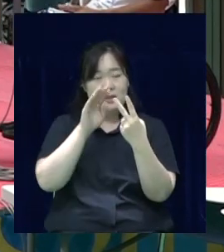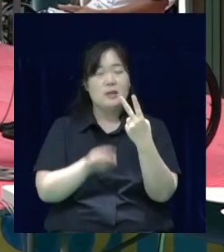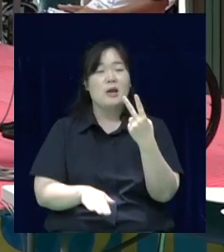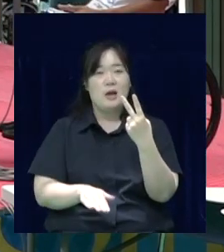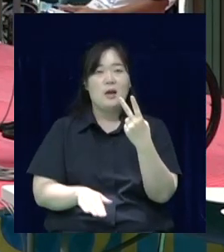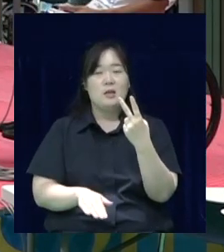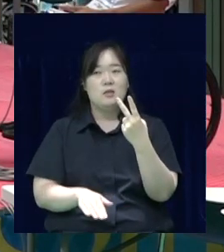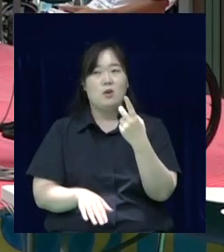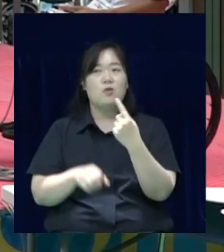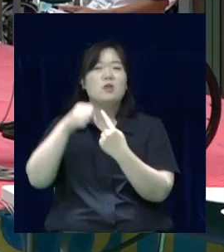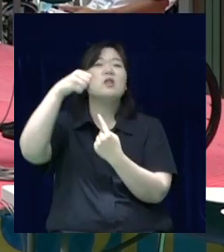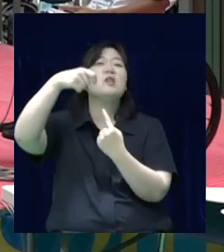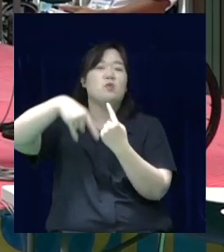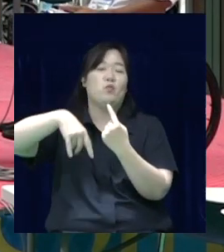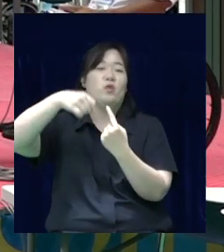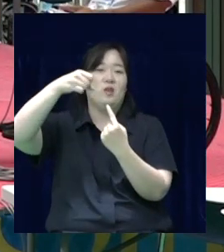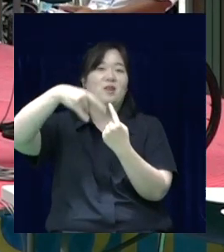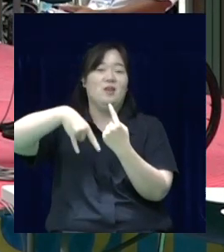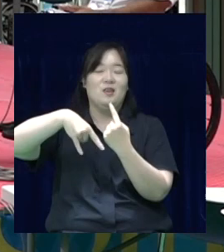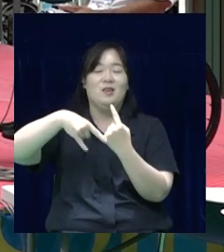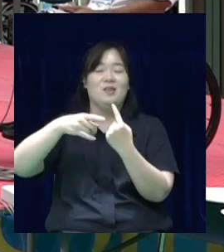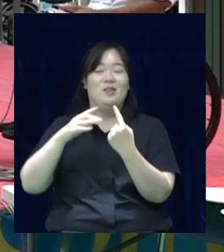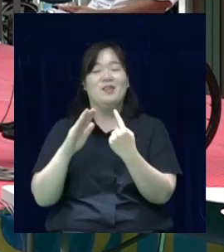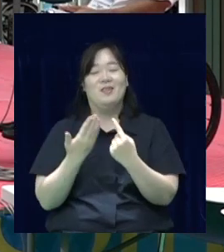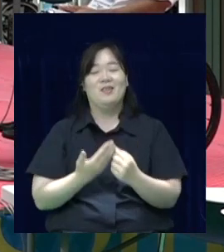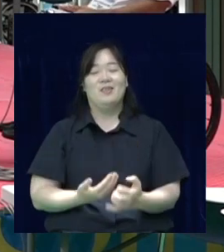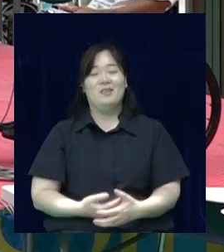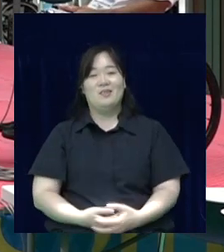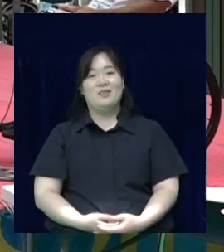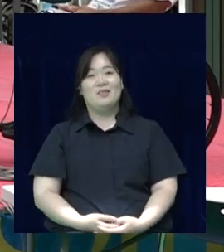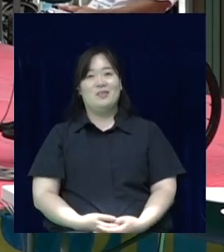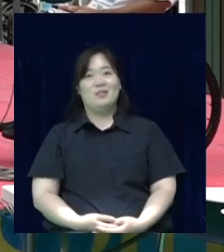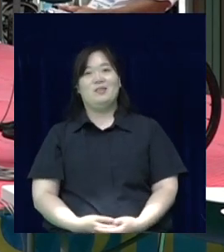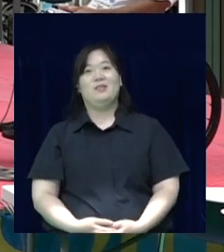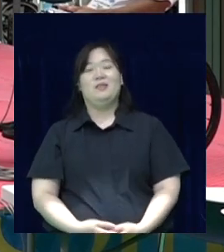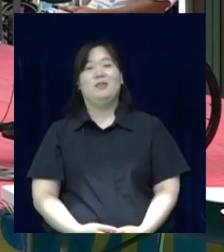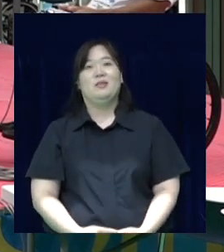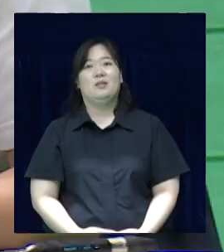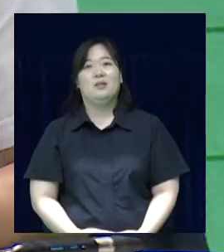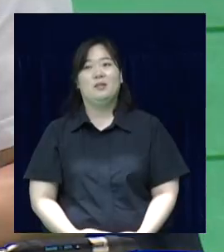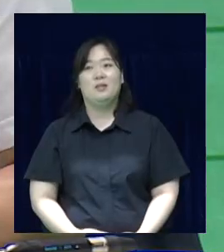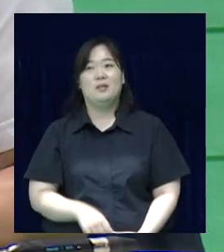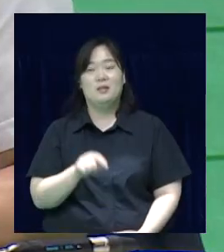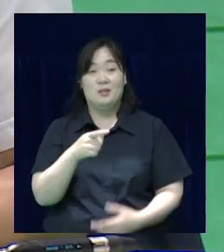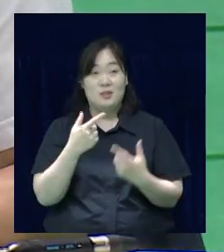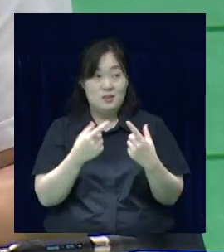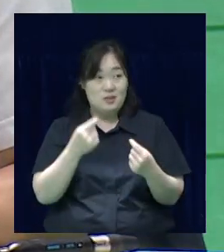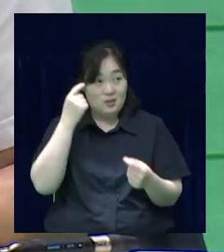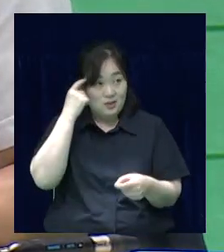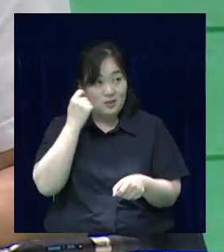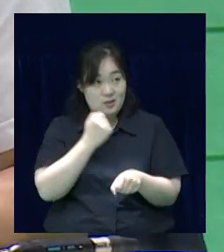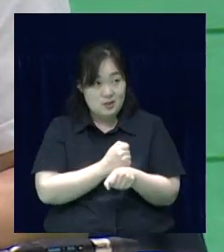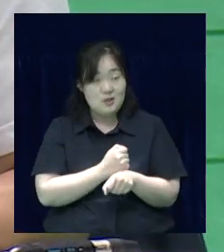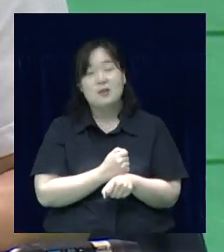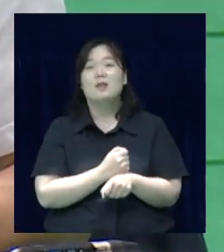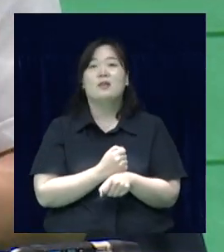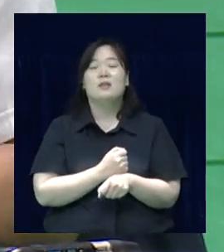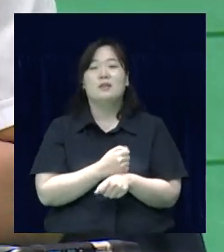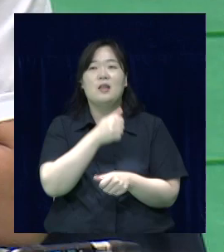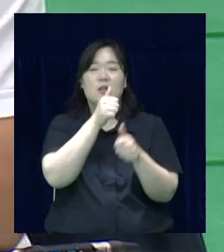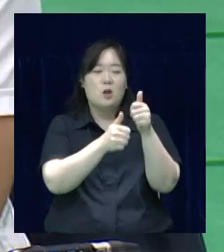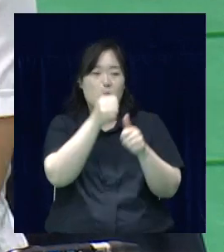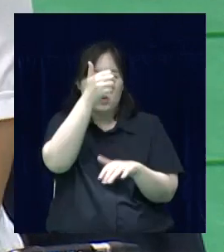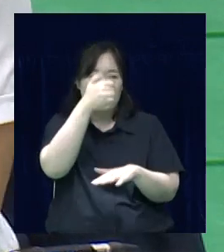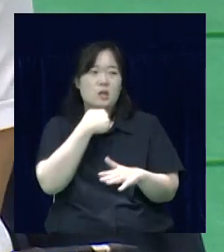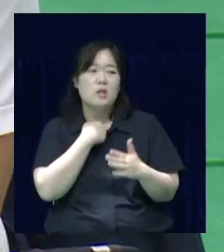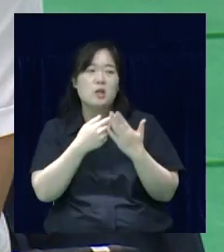이하에서는 현재는 뭐 당당하게 1위를 하고 있네요. 그렇습니다. 참 이렇게 봤을 경우에 역시나 이 경기